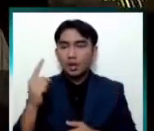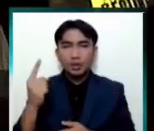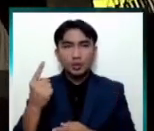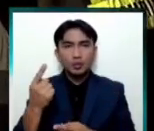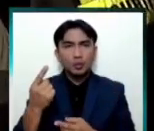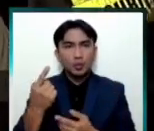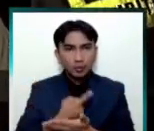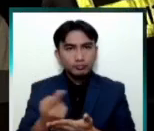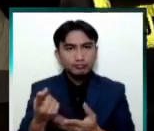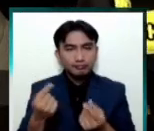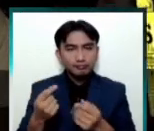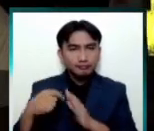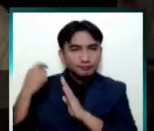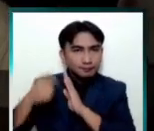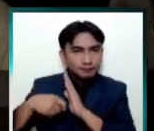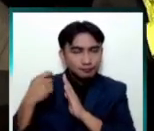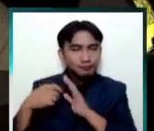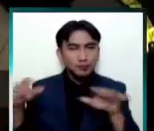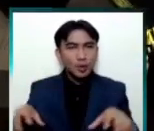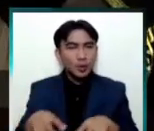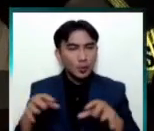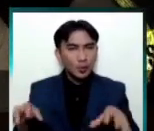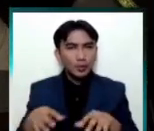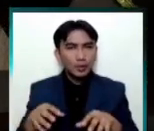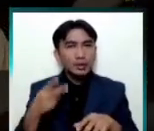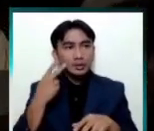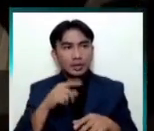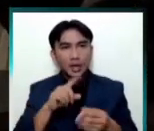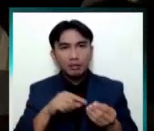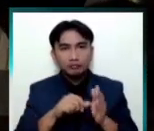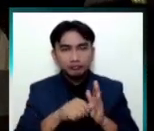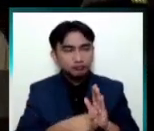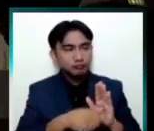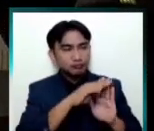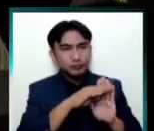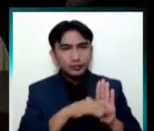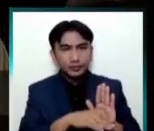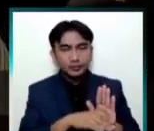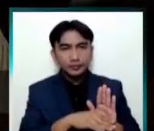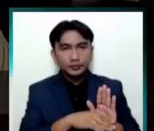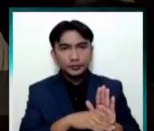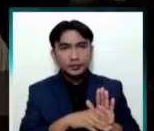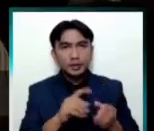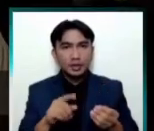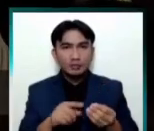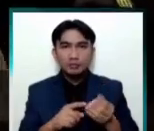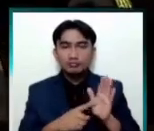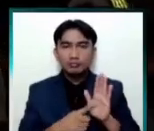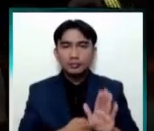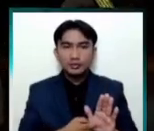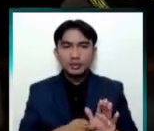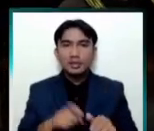Kasi syempre, nakita naman natin kung paano yung detalye niya sa actual show. Yes. And at the same time, yung execution niya,